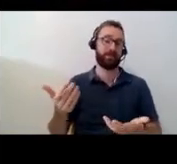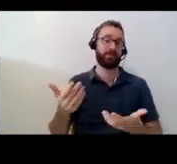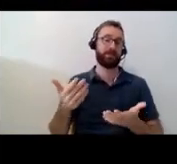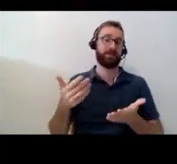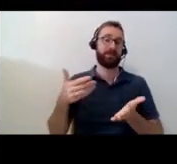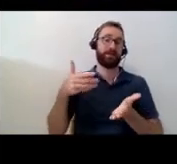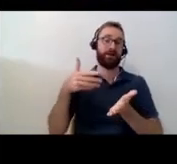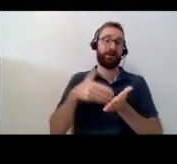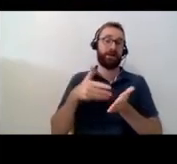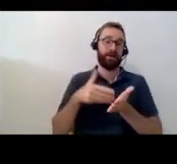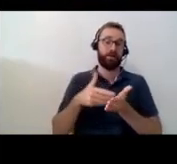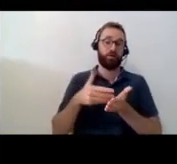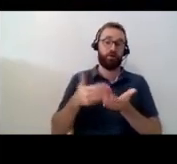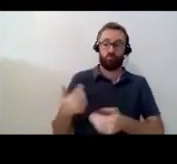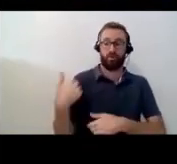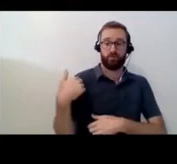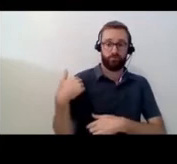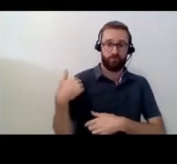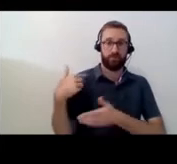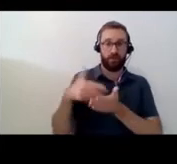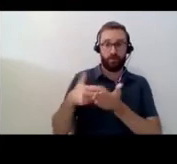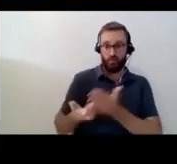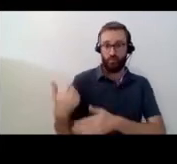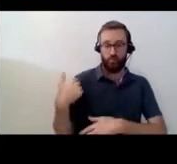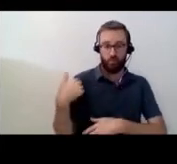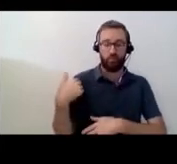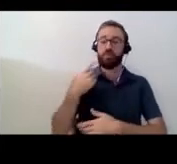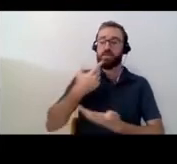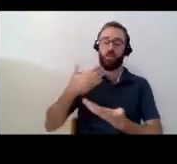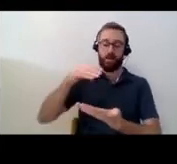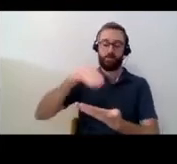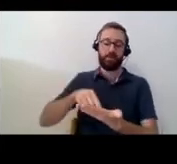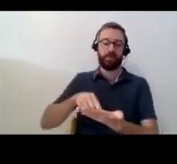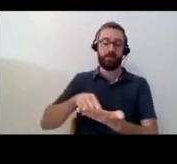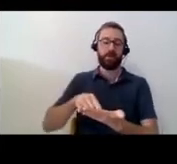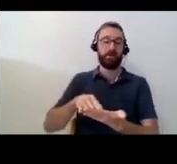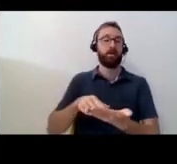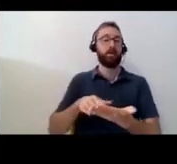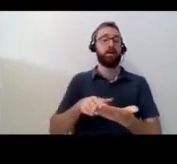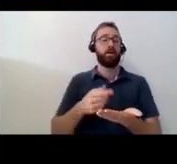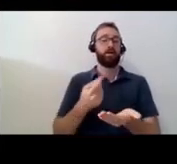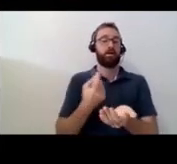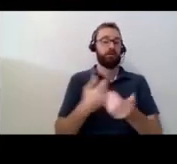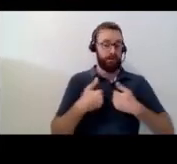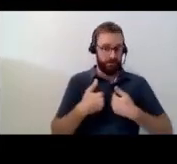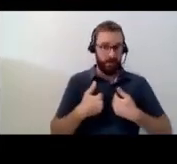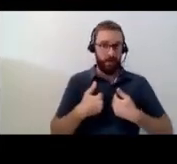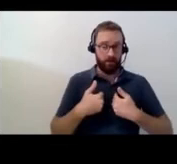Québec révèlent que les vétérinaires qui continuent à faire des euthanasies de